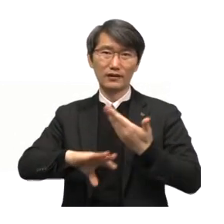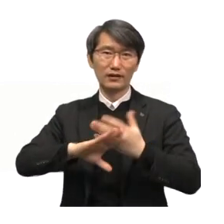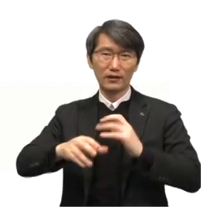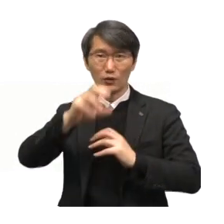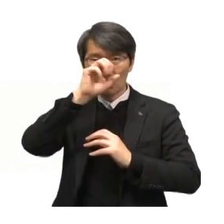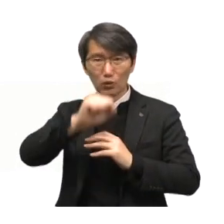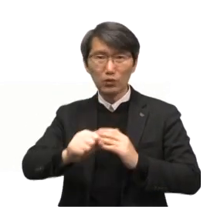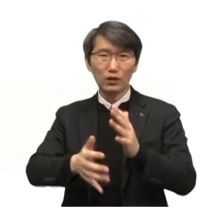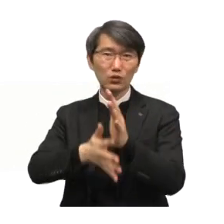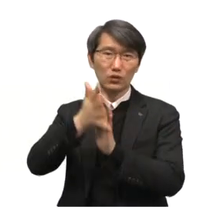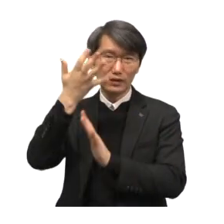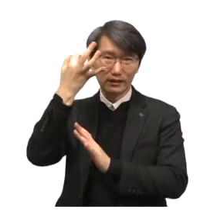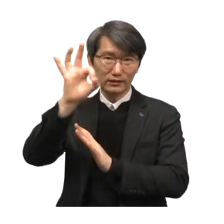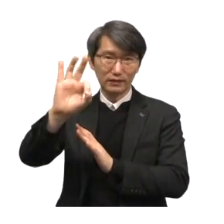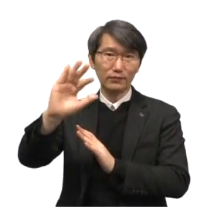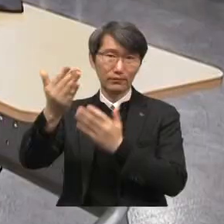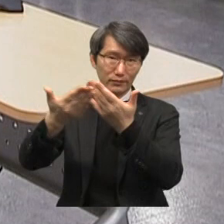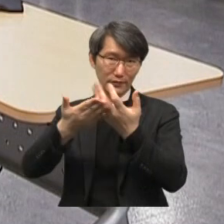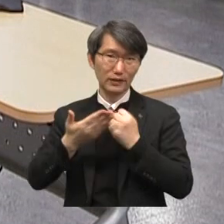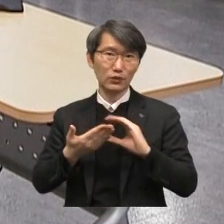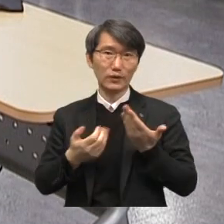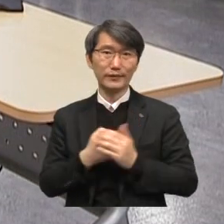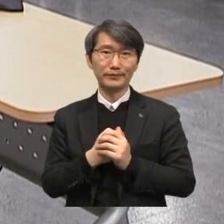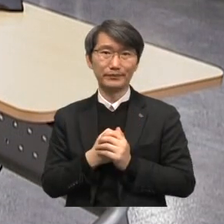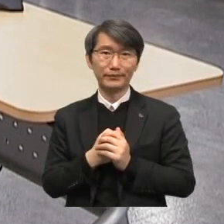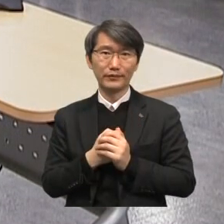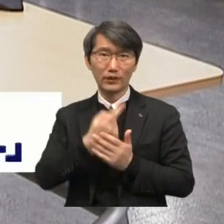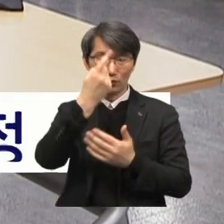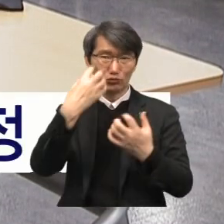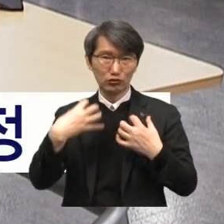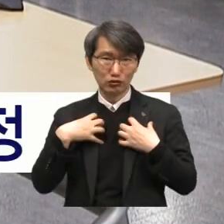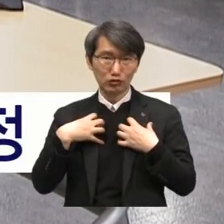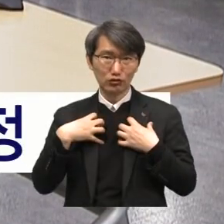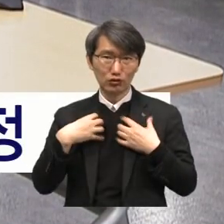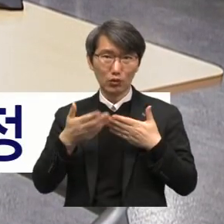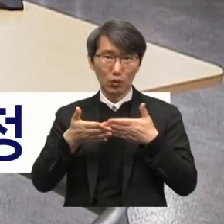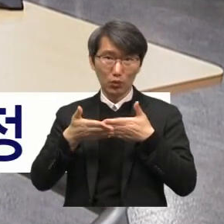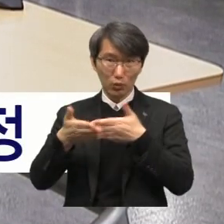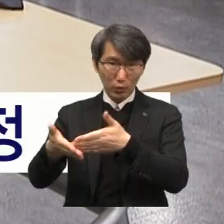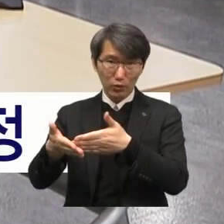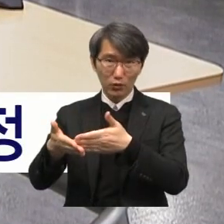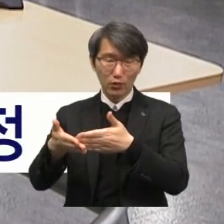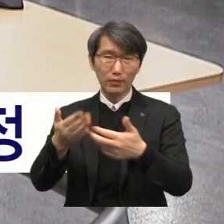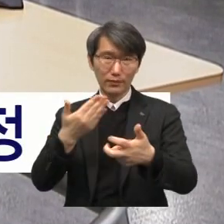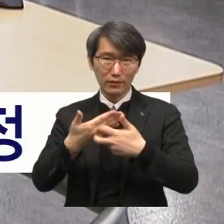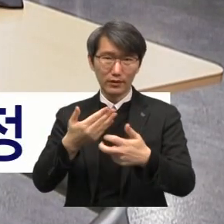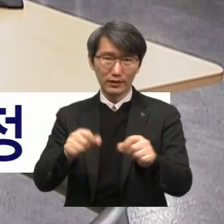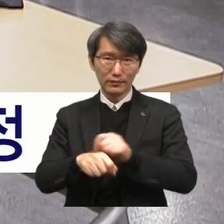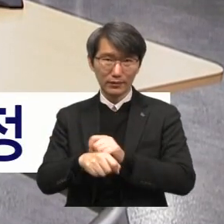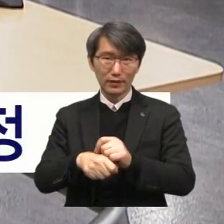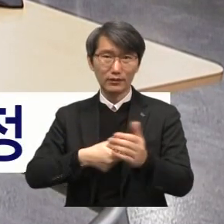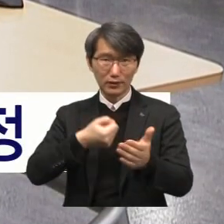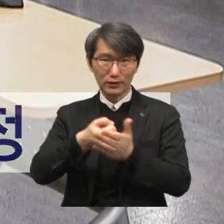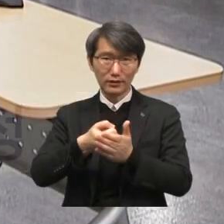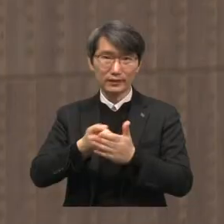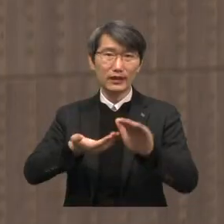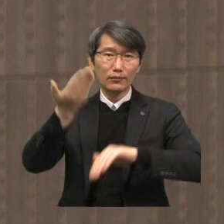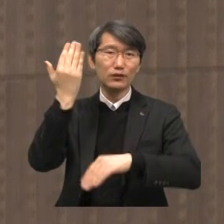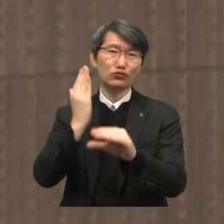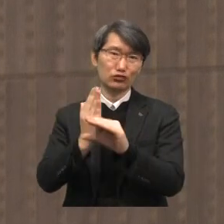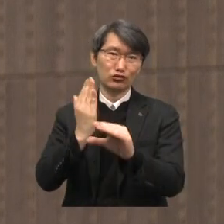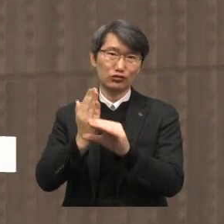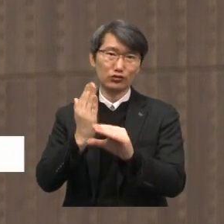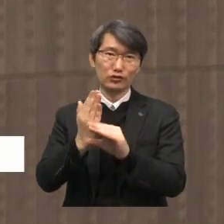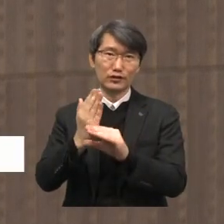다시 한번 입증하게 됐습니다 정부 공모를 해지는 단지 결과는 상반기 중으로